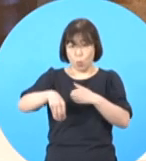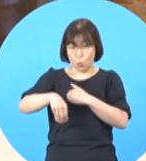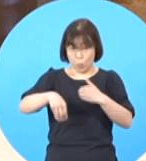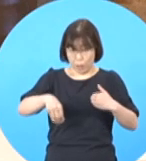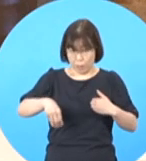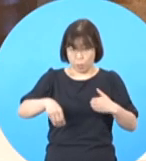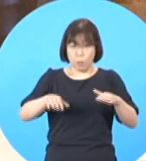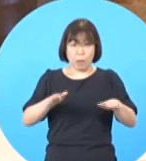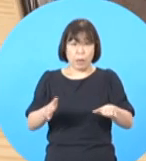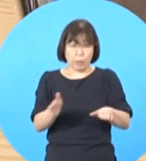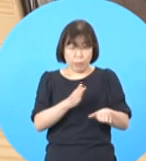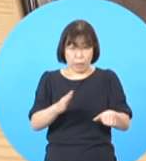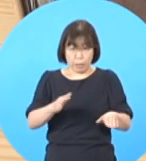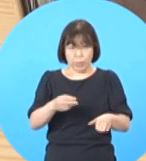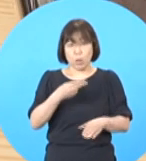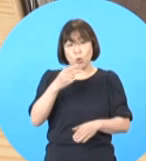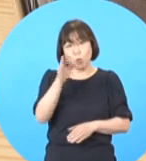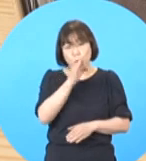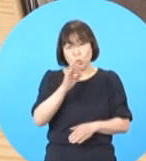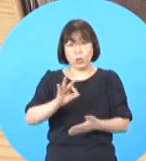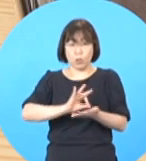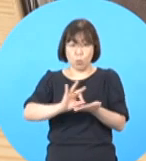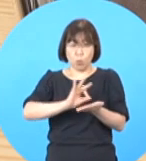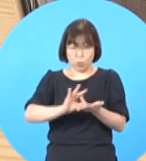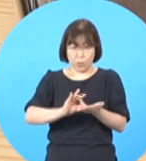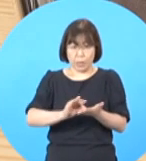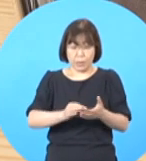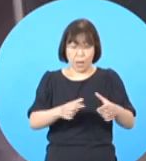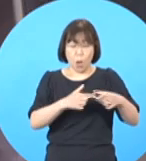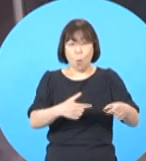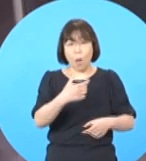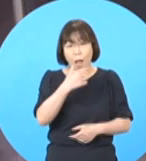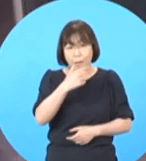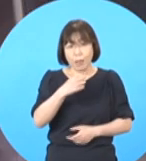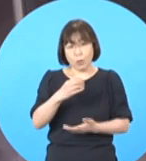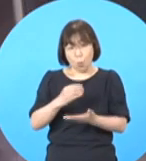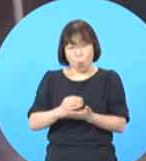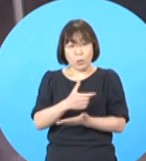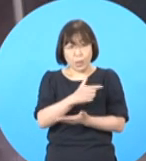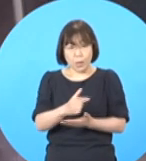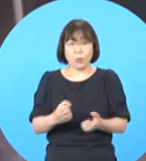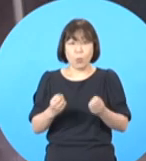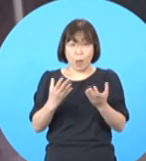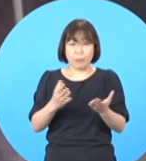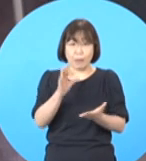では食品にも応用され、和菓子やお茶などの新製品も登場しています。